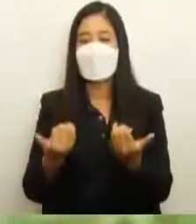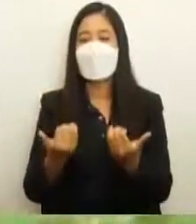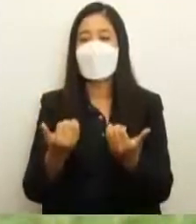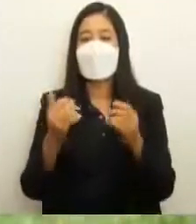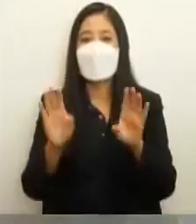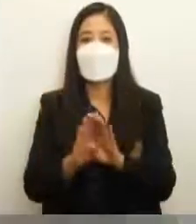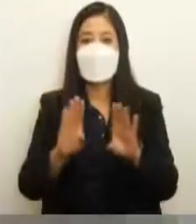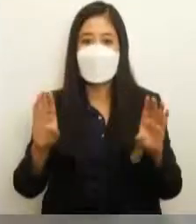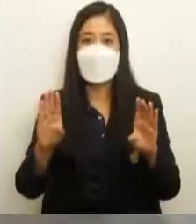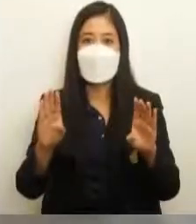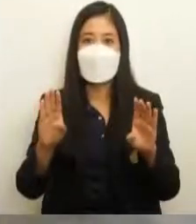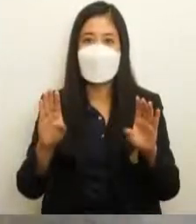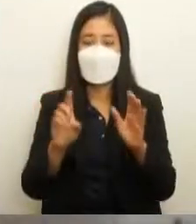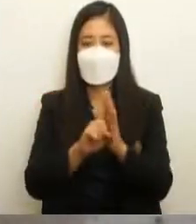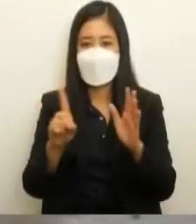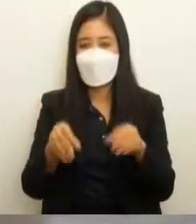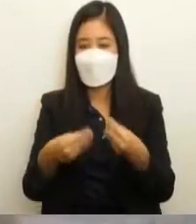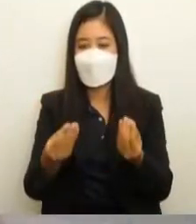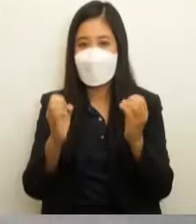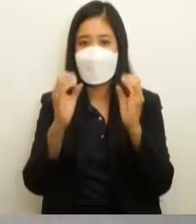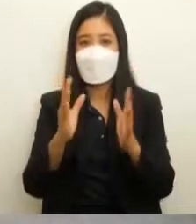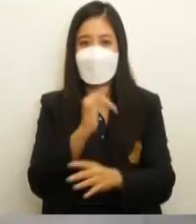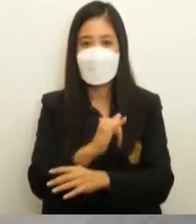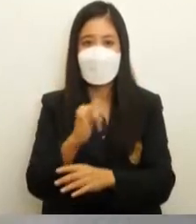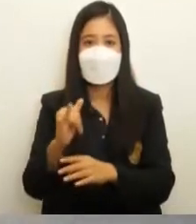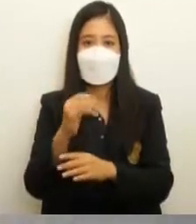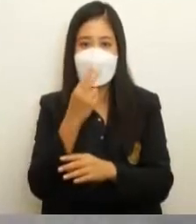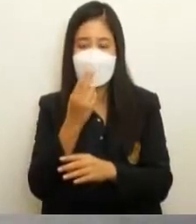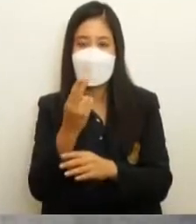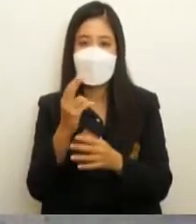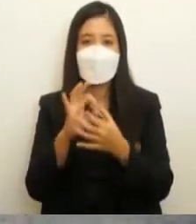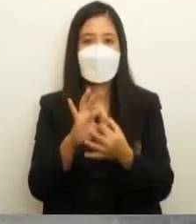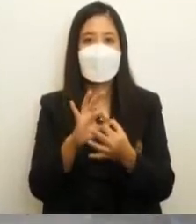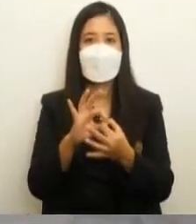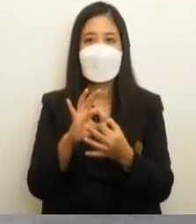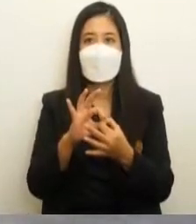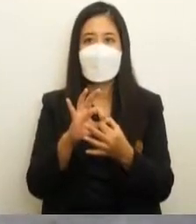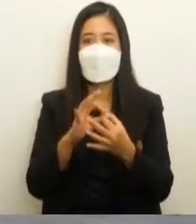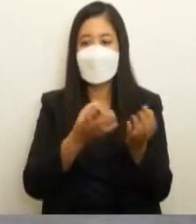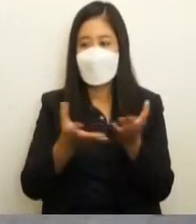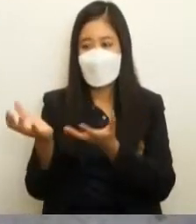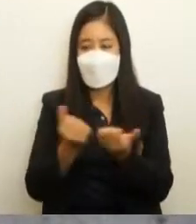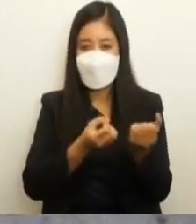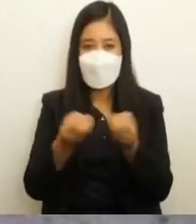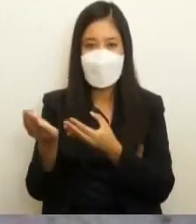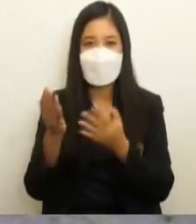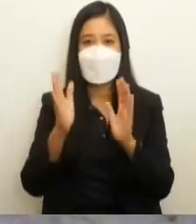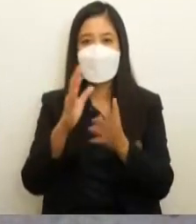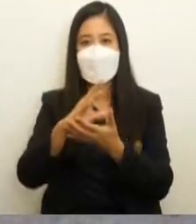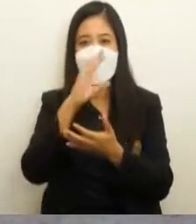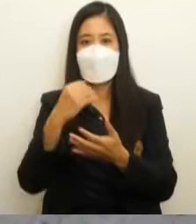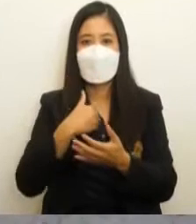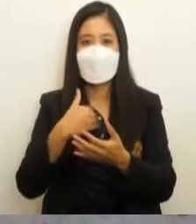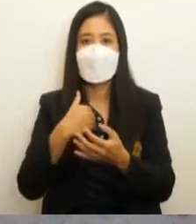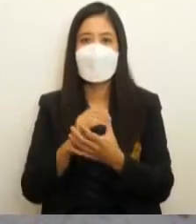ราก็มีการให้คุณครูไปรับนักเรียนถึงอีกฝั่งหนึ่งนะครับเวลามาส่งนักเรียนนะครับส่วน